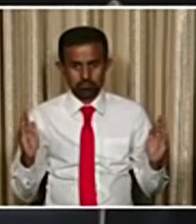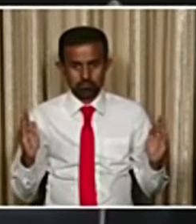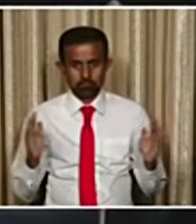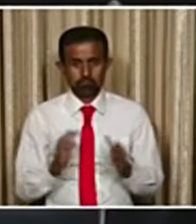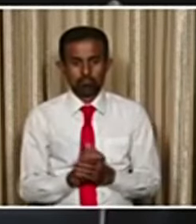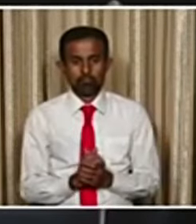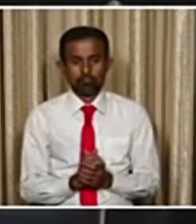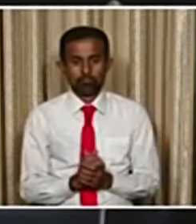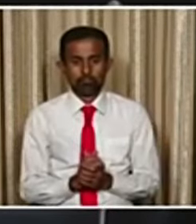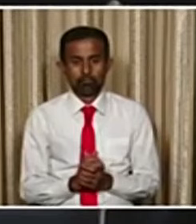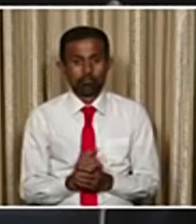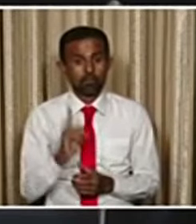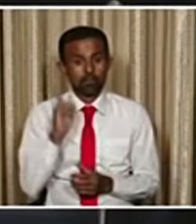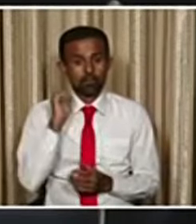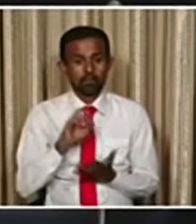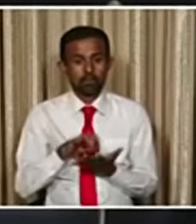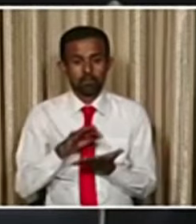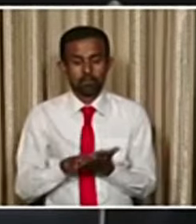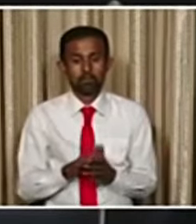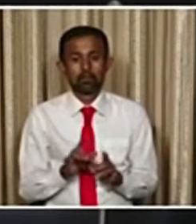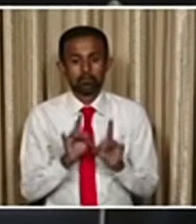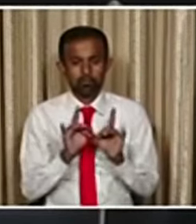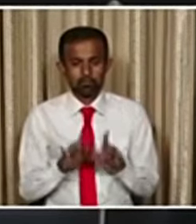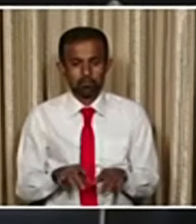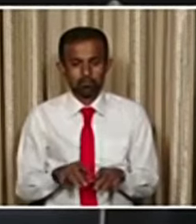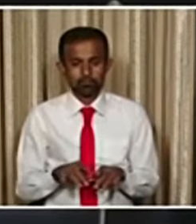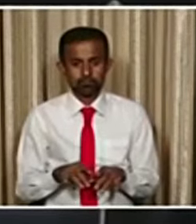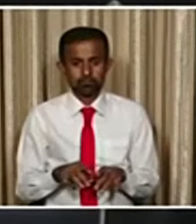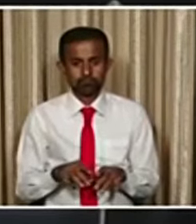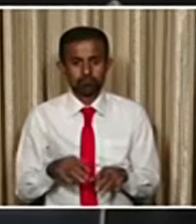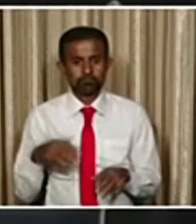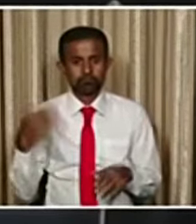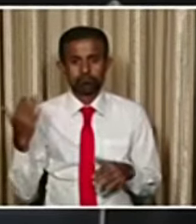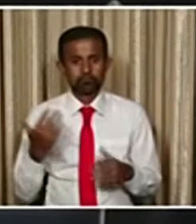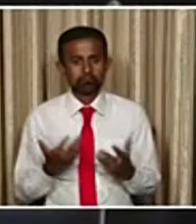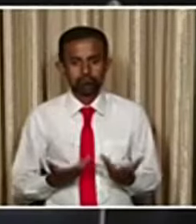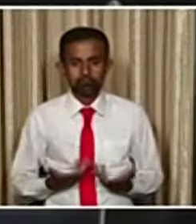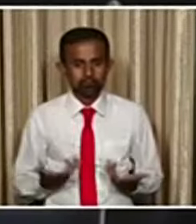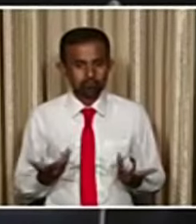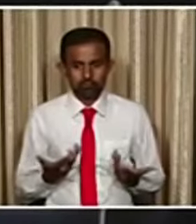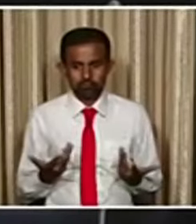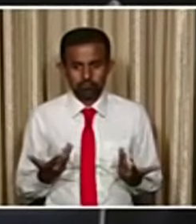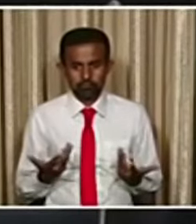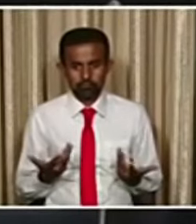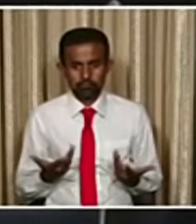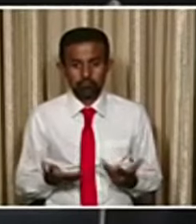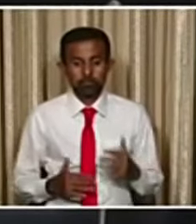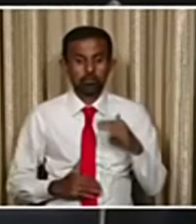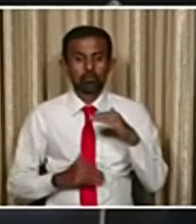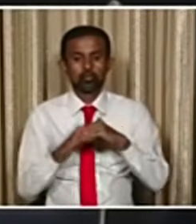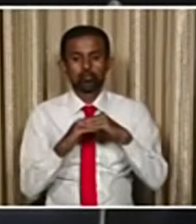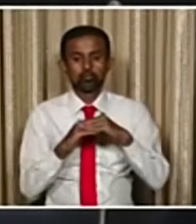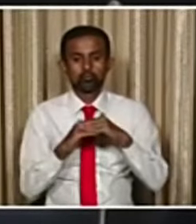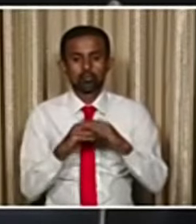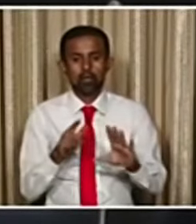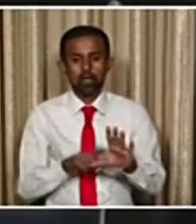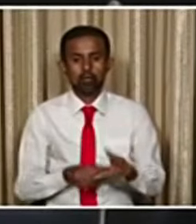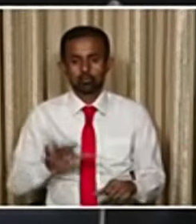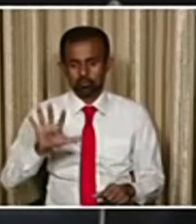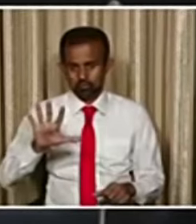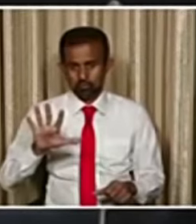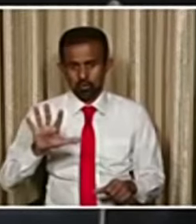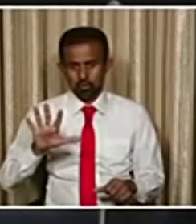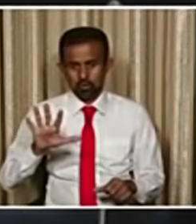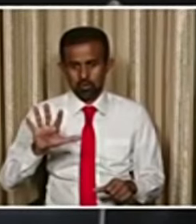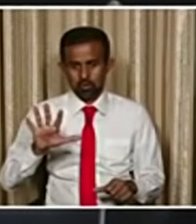එහෙමනම් ඒ එදාගත් තීරණයත් එක්ක ඊට වඩා එළියට යන්න විදියක් නැහැ. එම නිසා වැඩිම කාලය අවුරුදු 5යි.